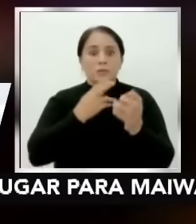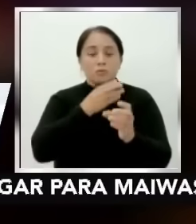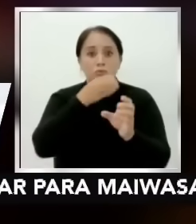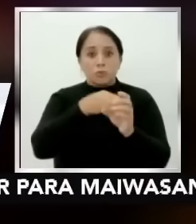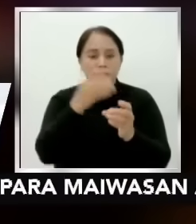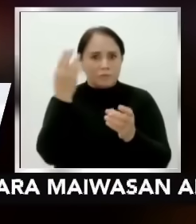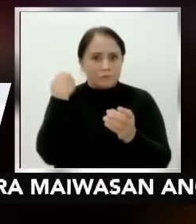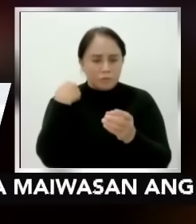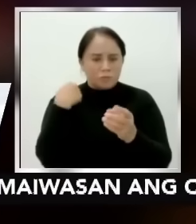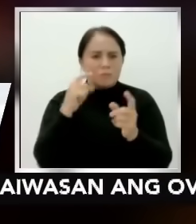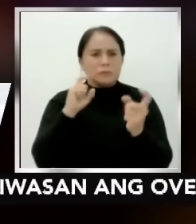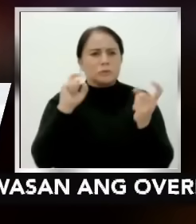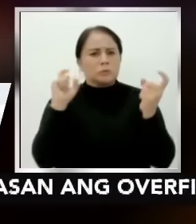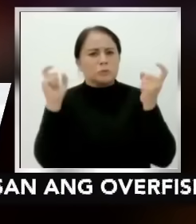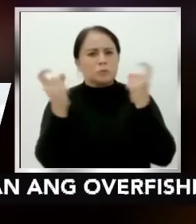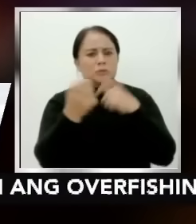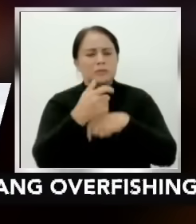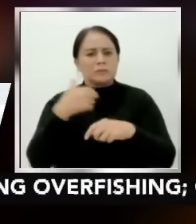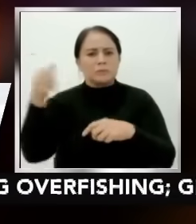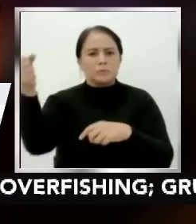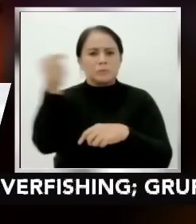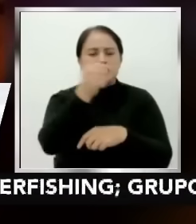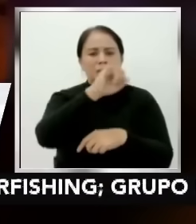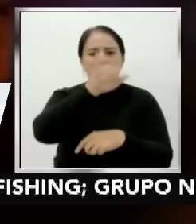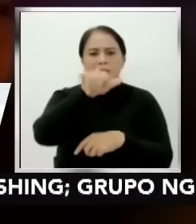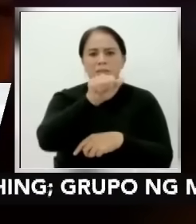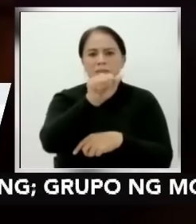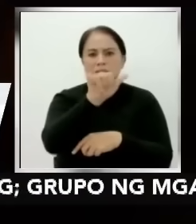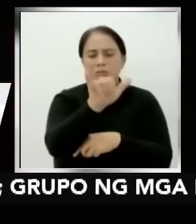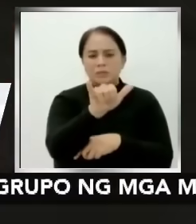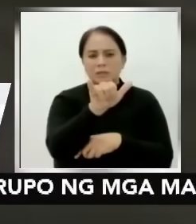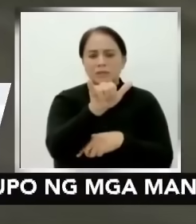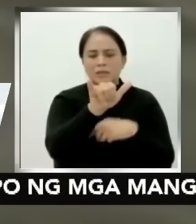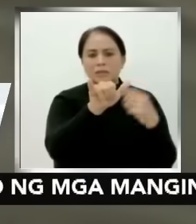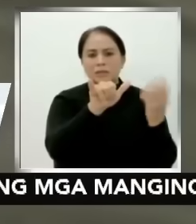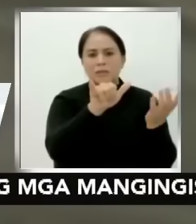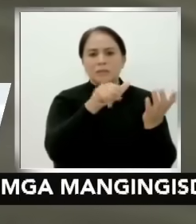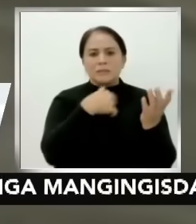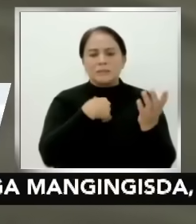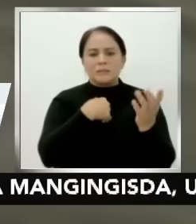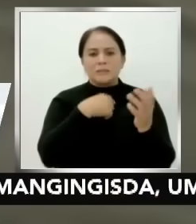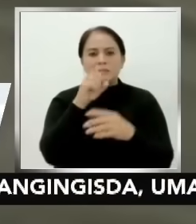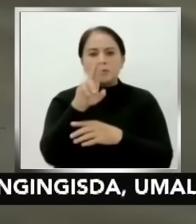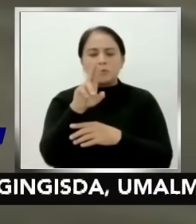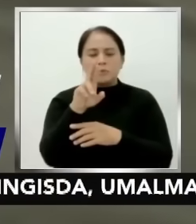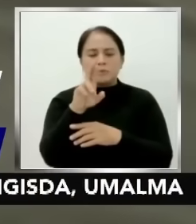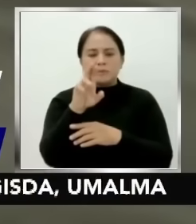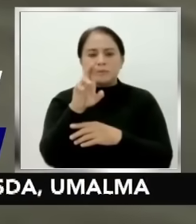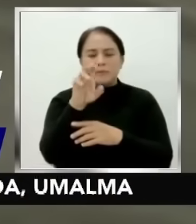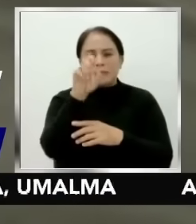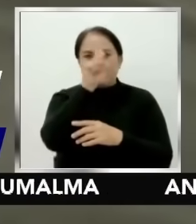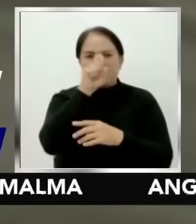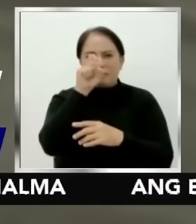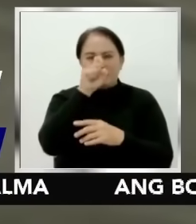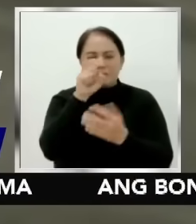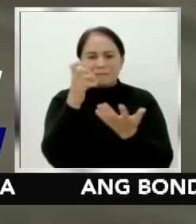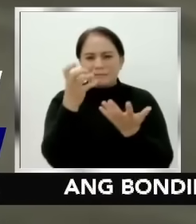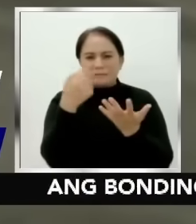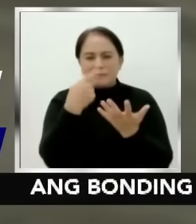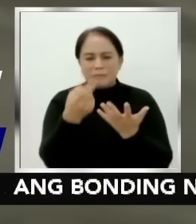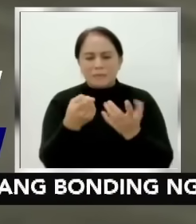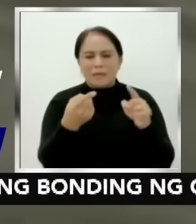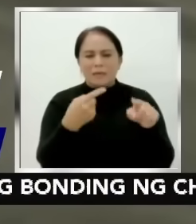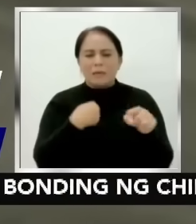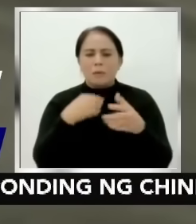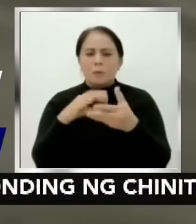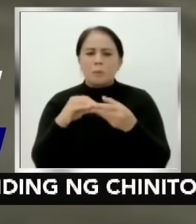raw ang lahat nang dumating si J. Renz Quilario, alias Senior Aguila. Pero pag dating niyang by